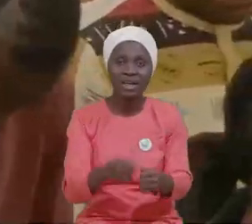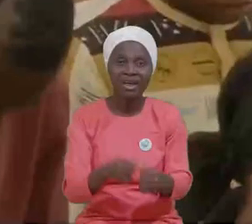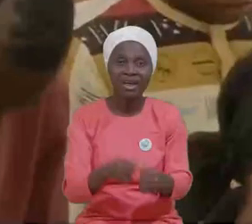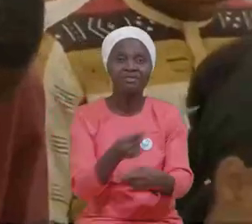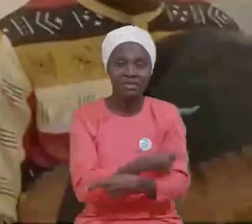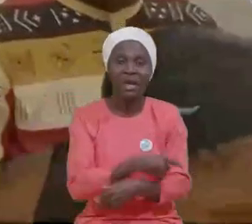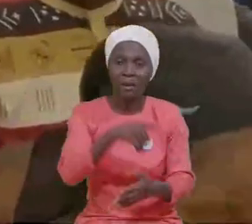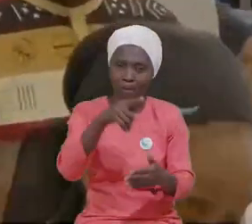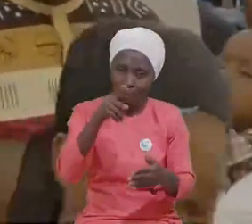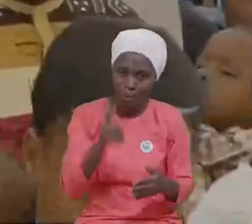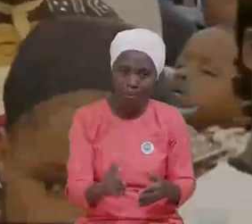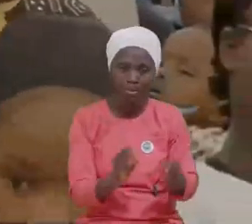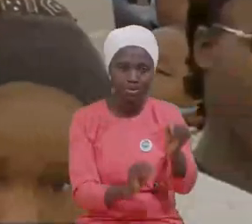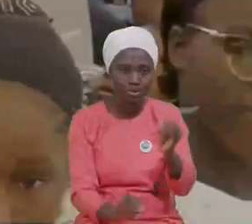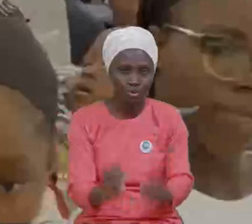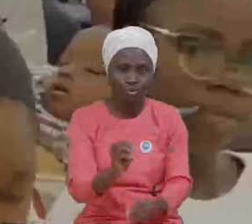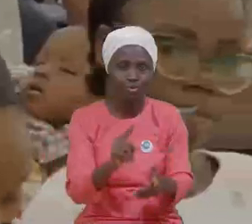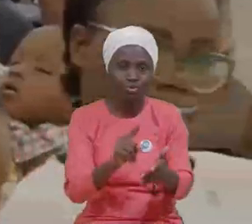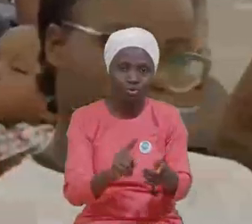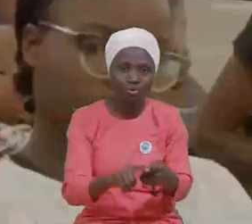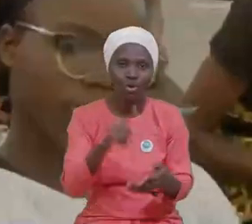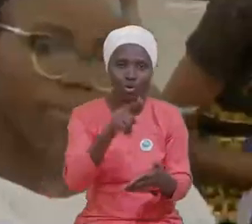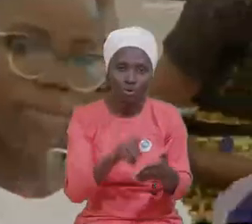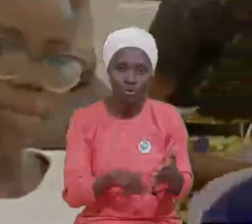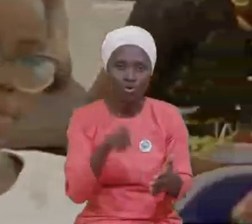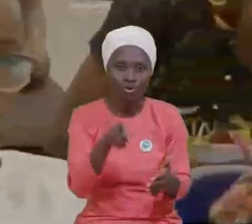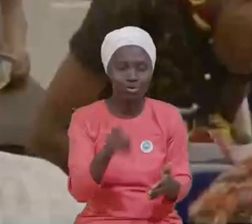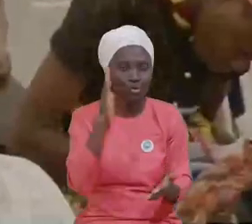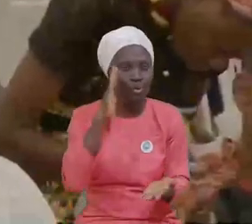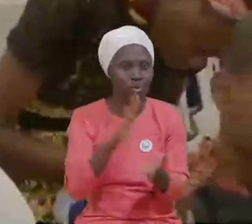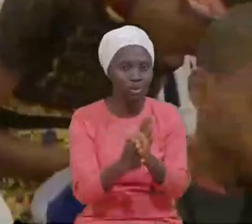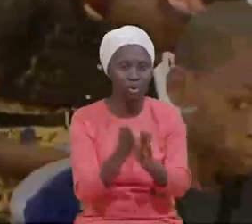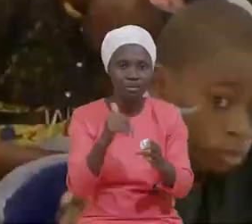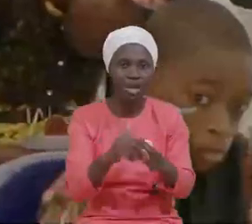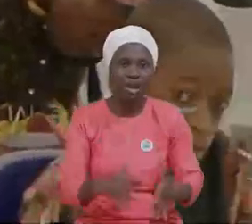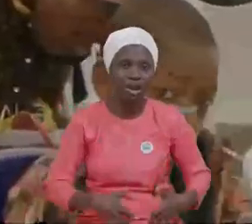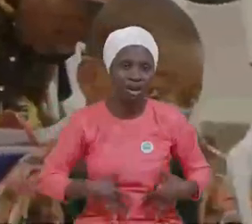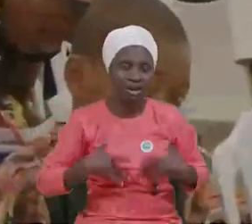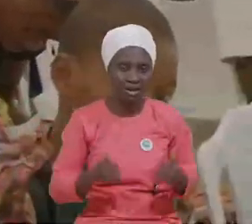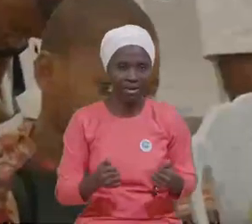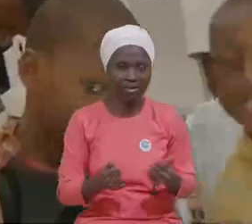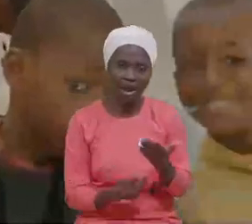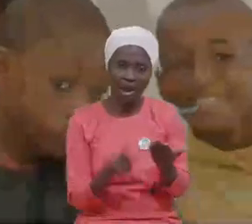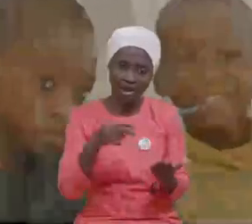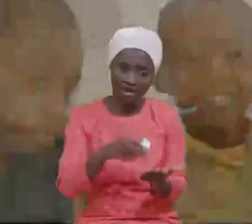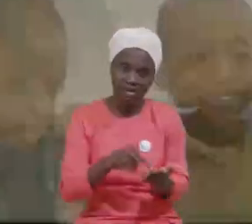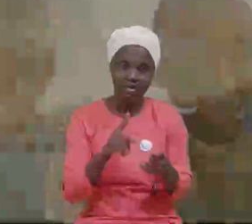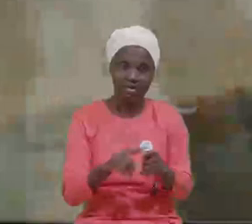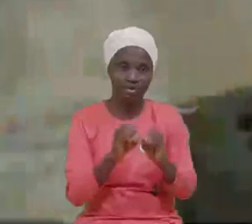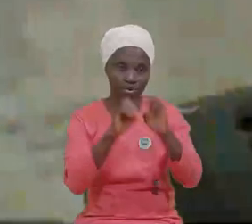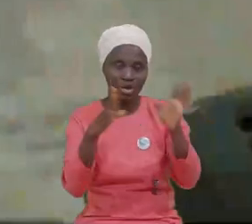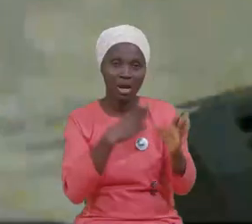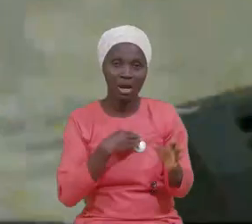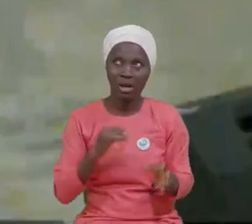jour doit contribuer à ce que tu seras dans la vie. Se lever pour briller et